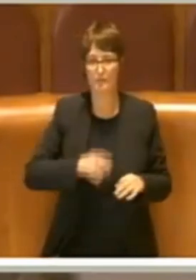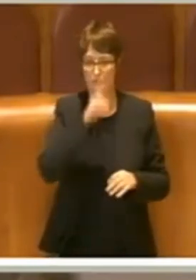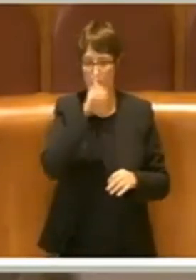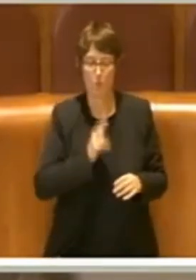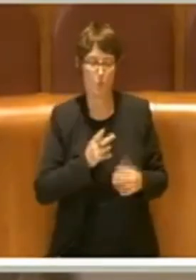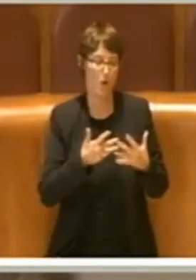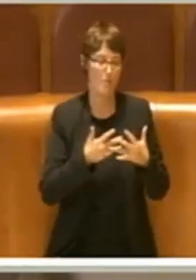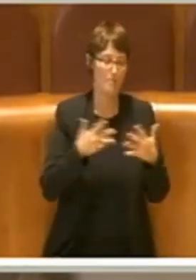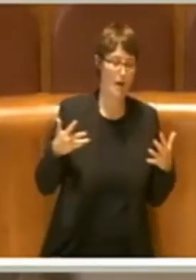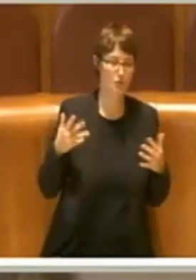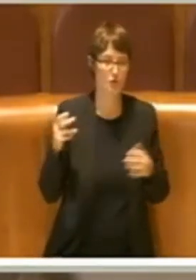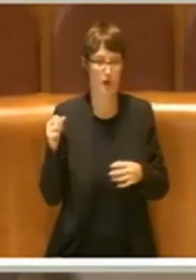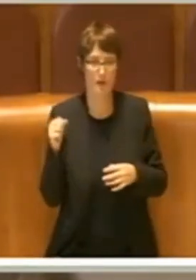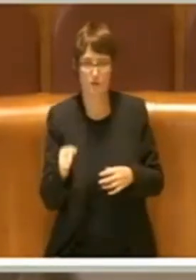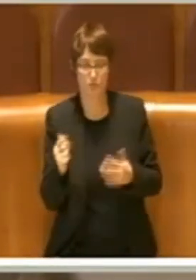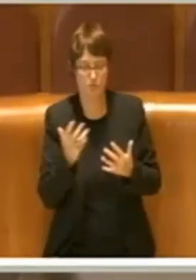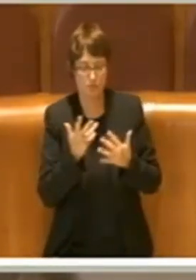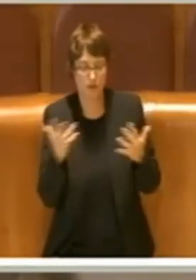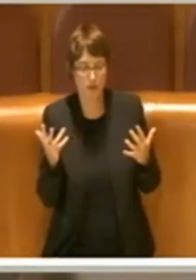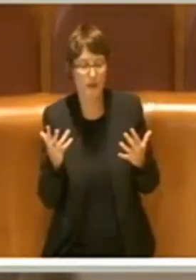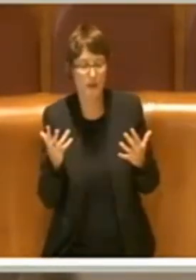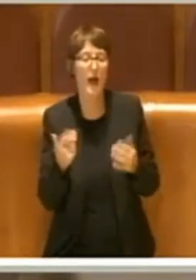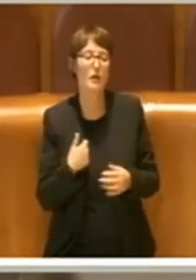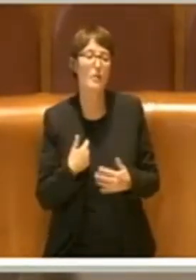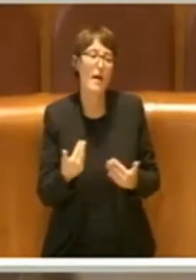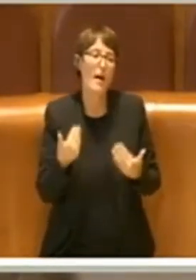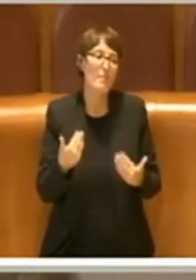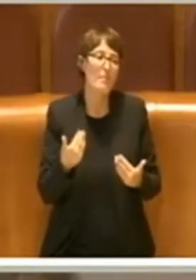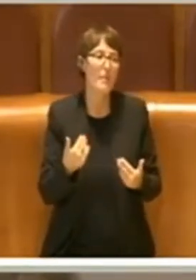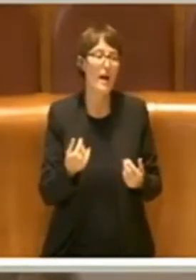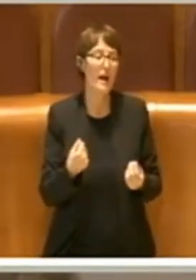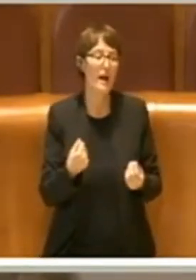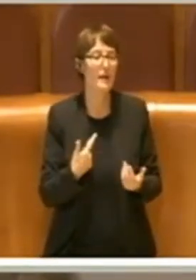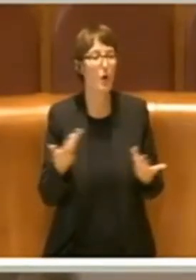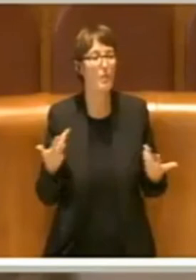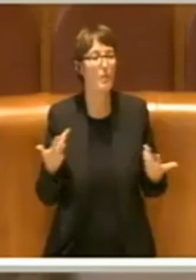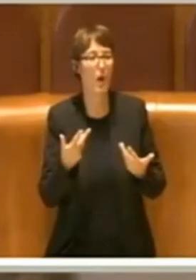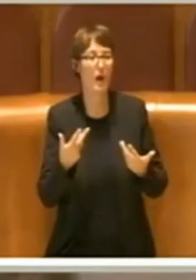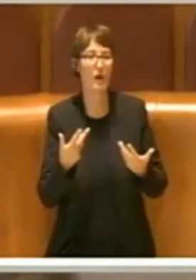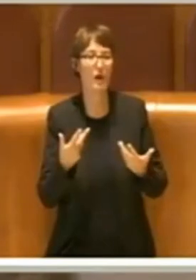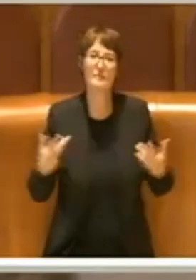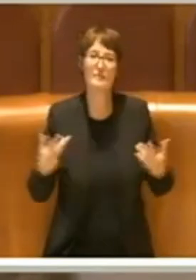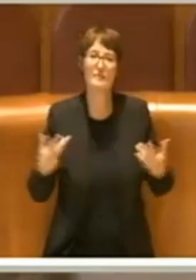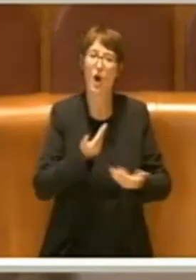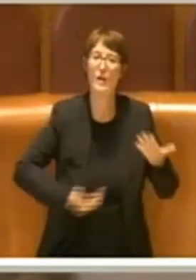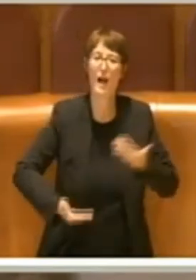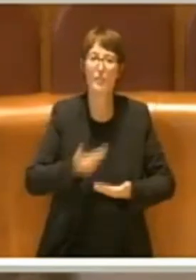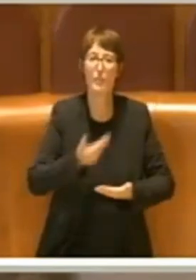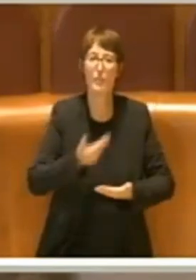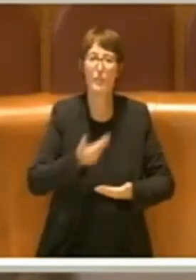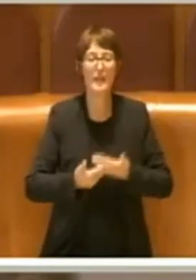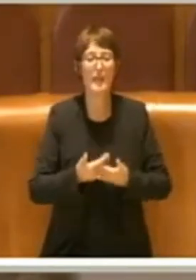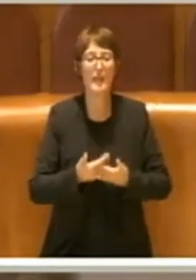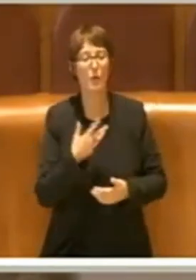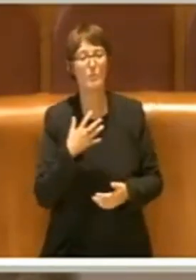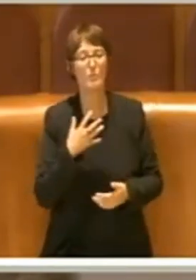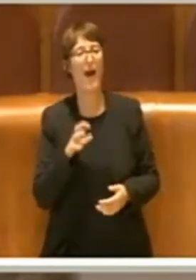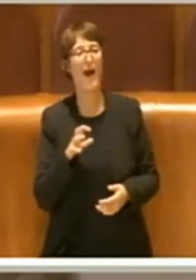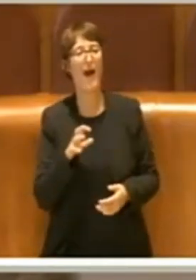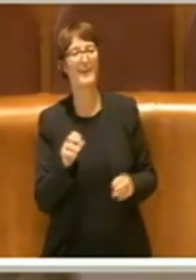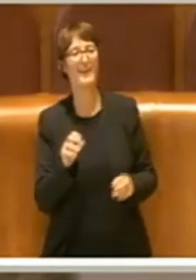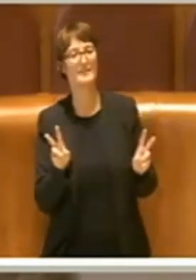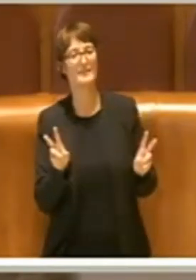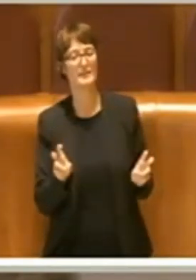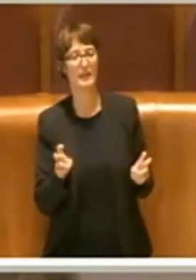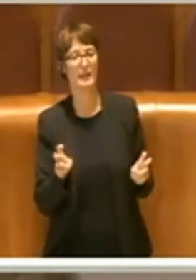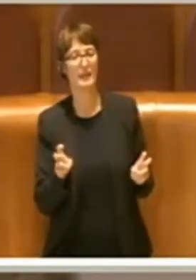un discorso un pochino più collaborativo e meno aggressivo, perché se no qui passiamo per i fissati del monopattino piuttosto